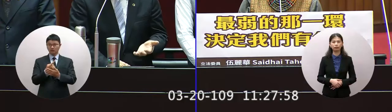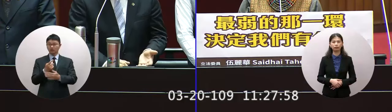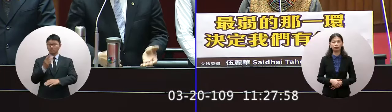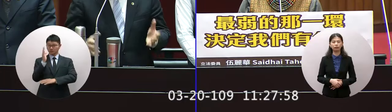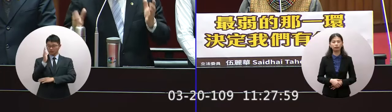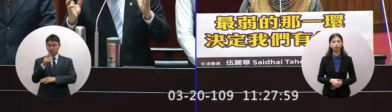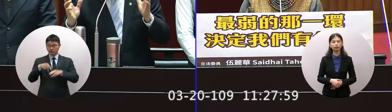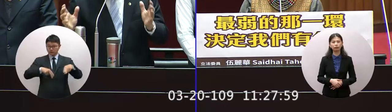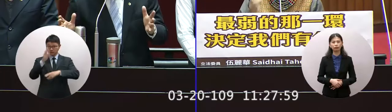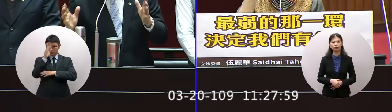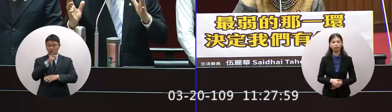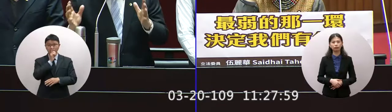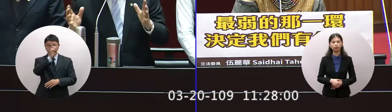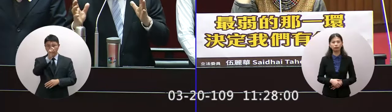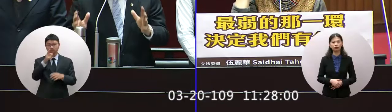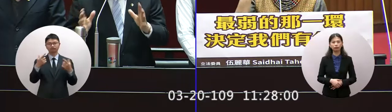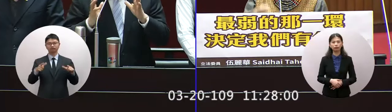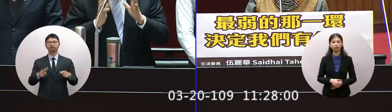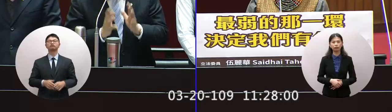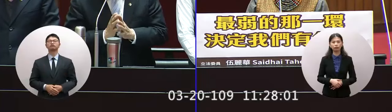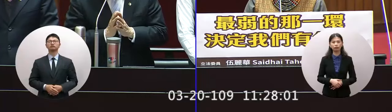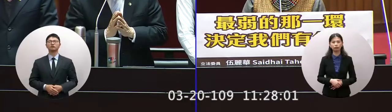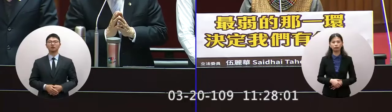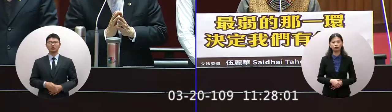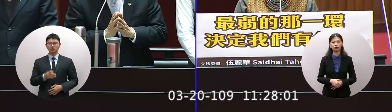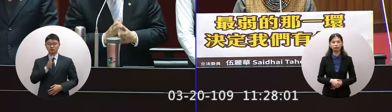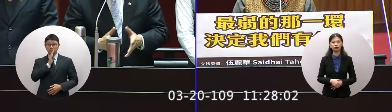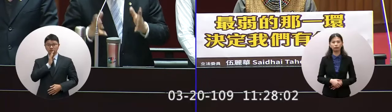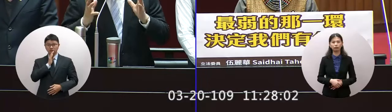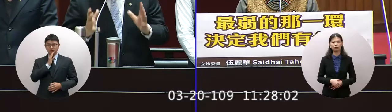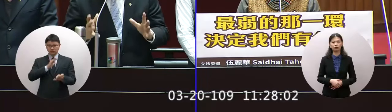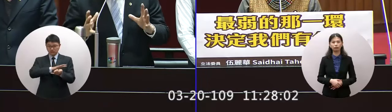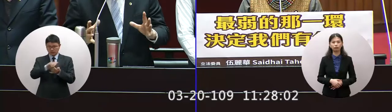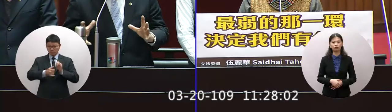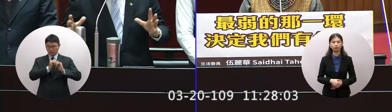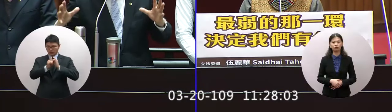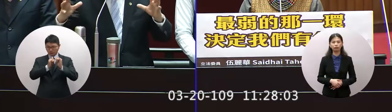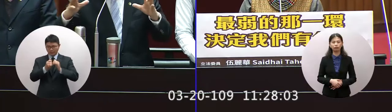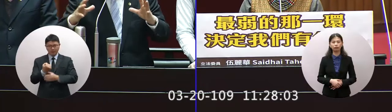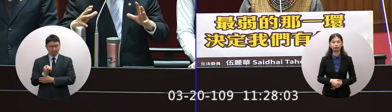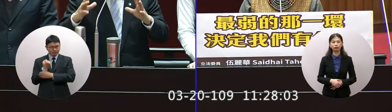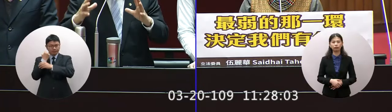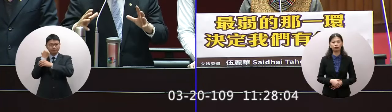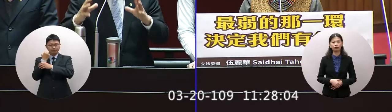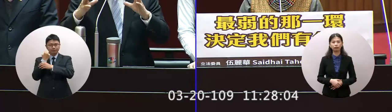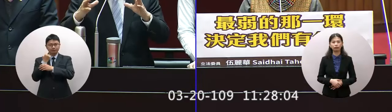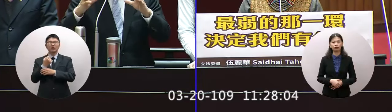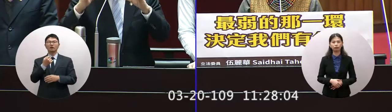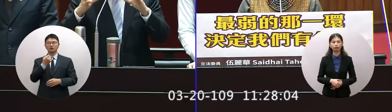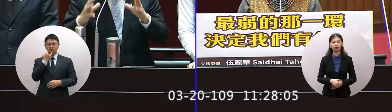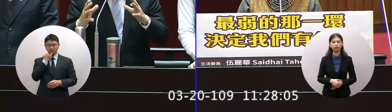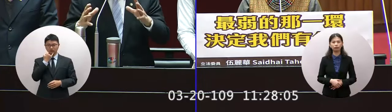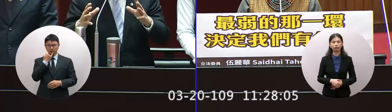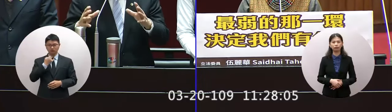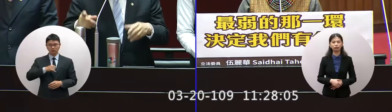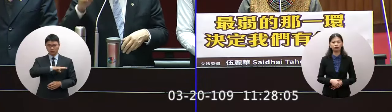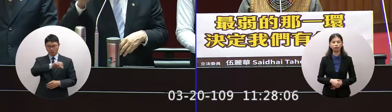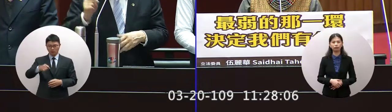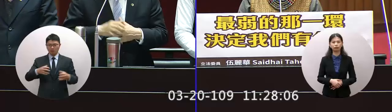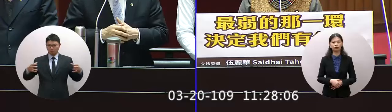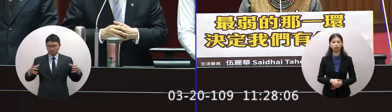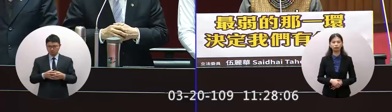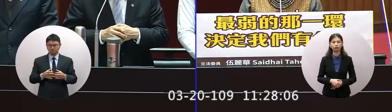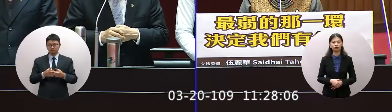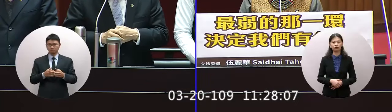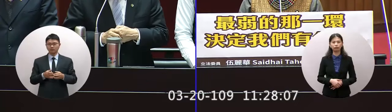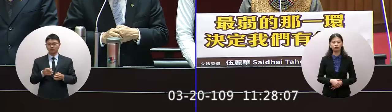您看，正因为全体人民的支持，才能举国之力来